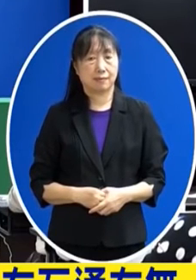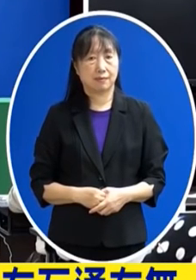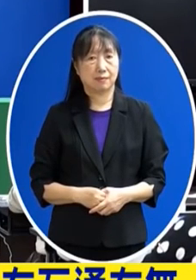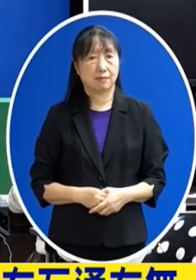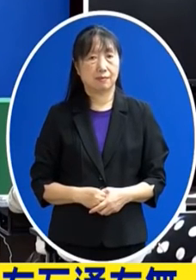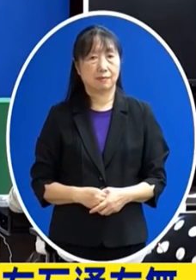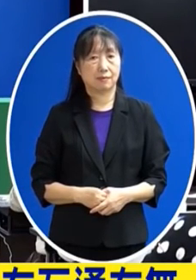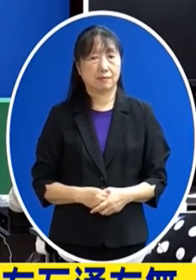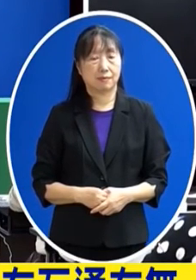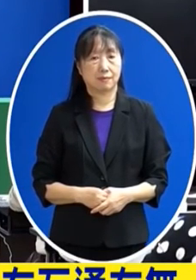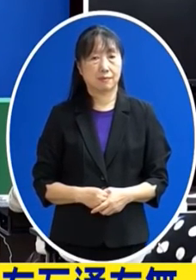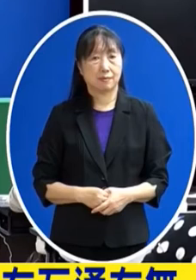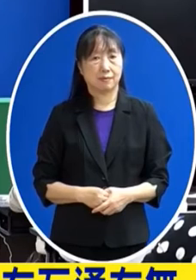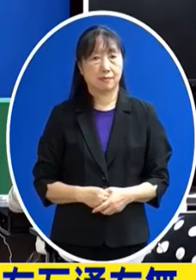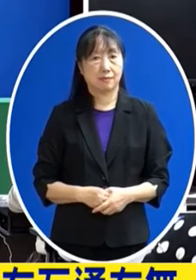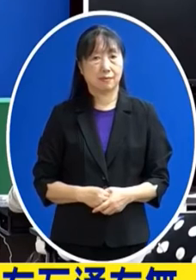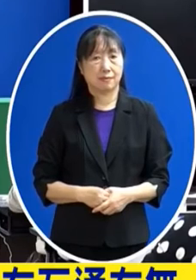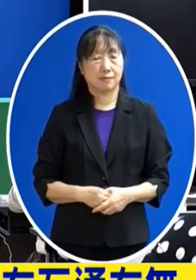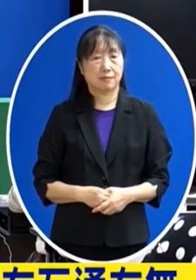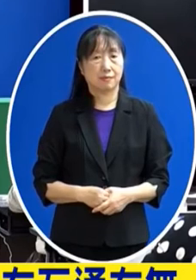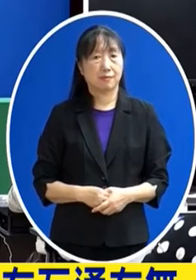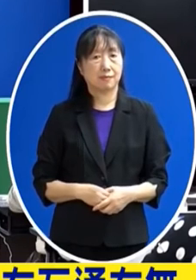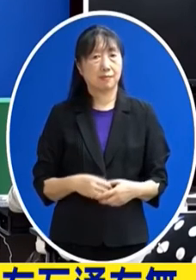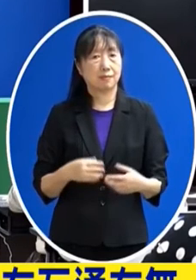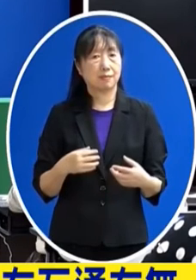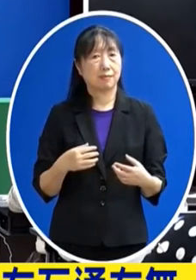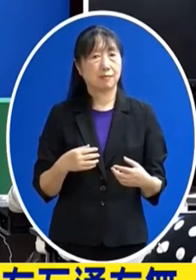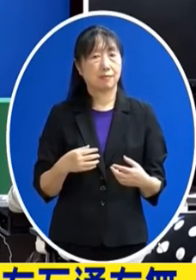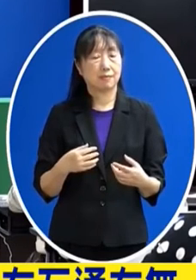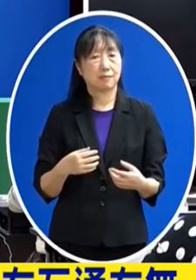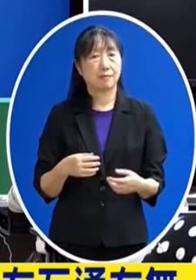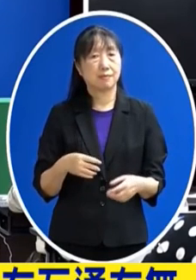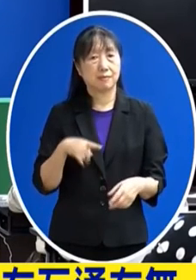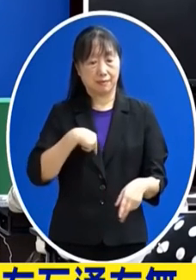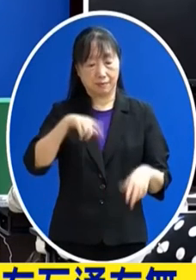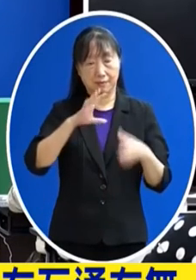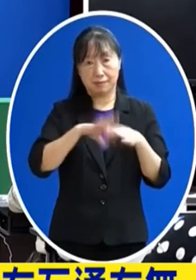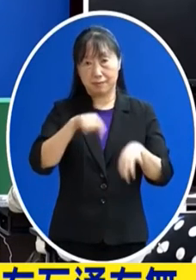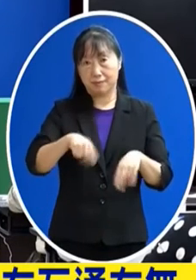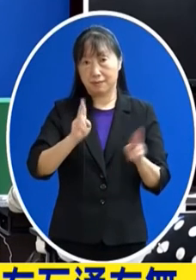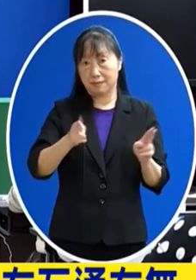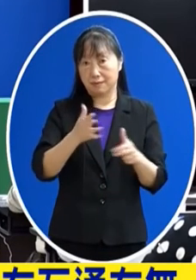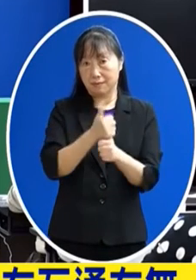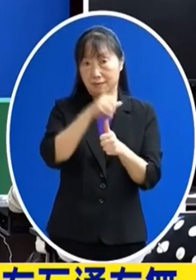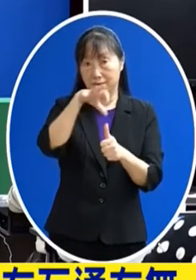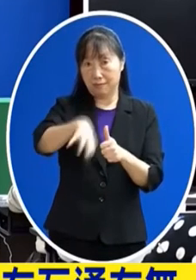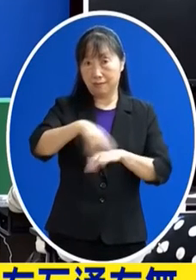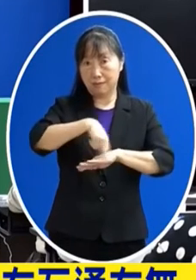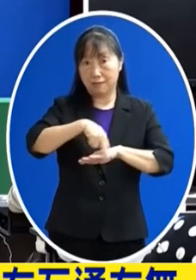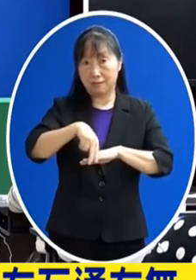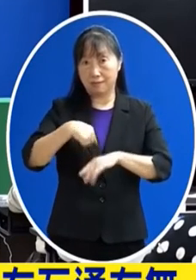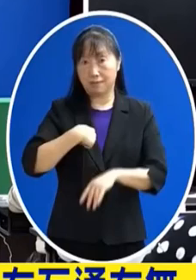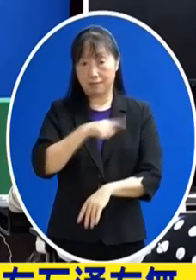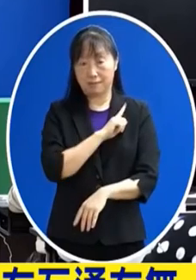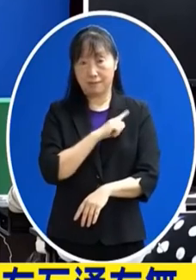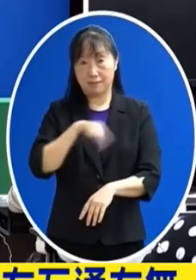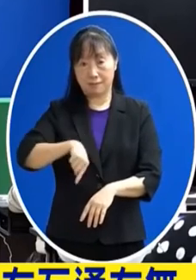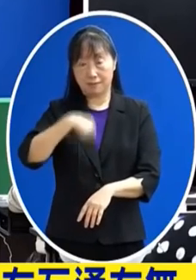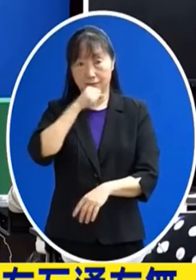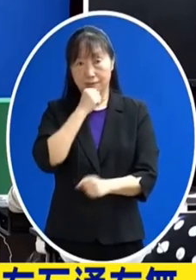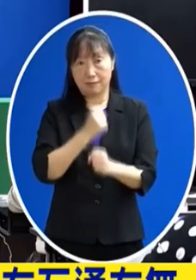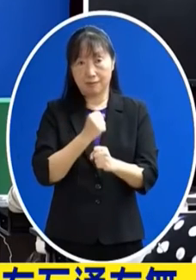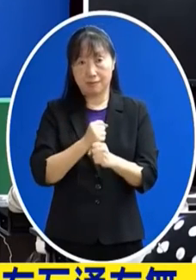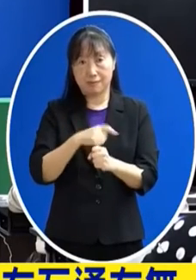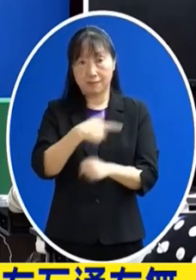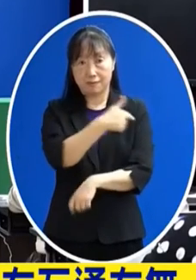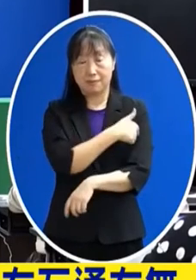部长好，这边想继续请教，因为我们指挥中心规划就是会向我们自制的疫苗会